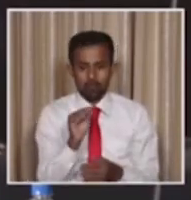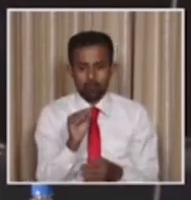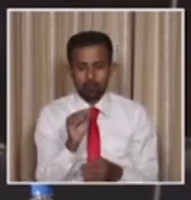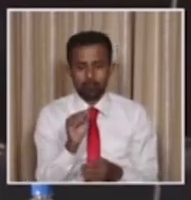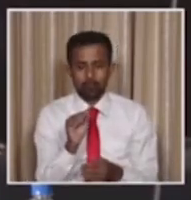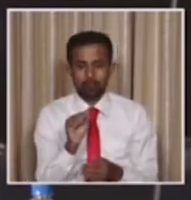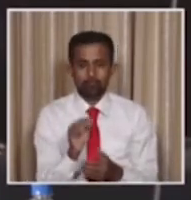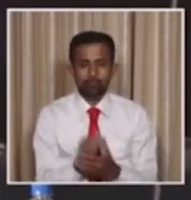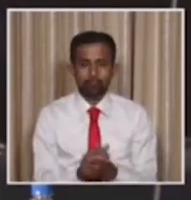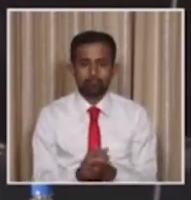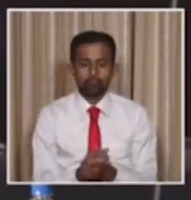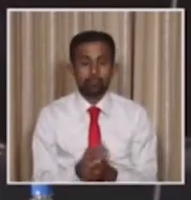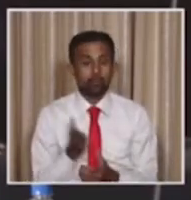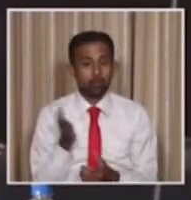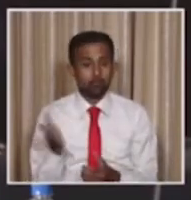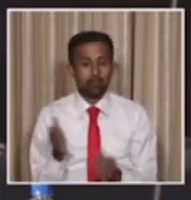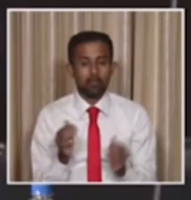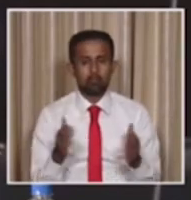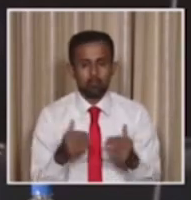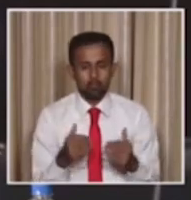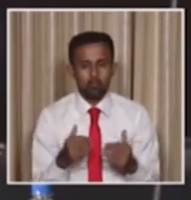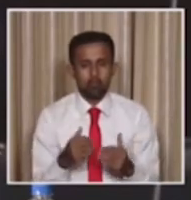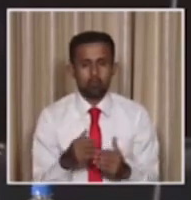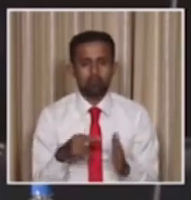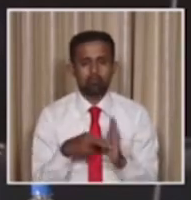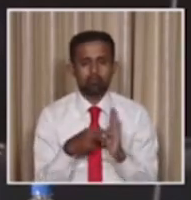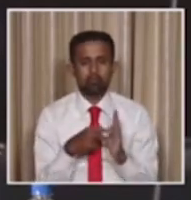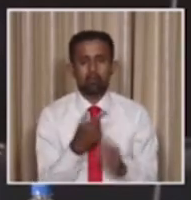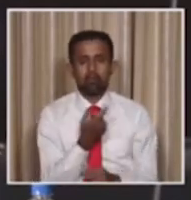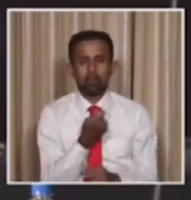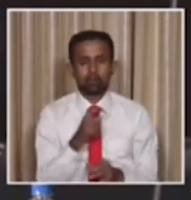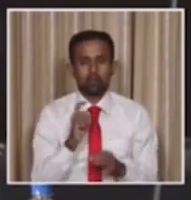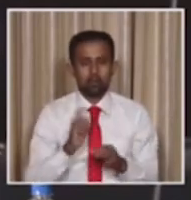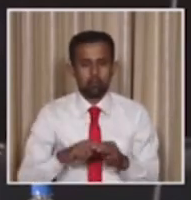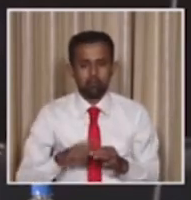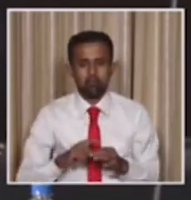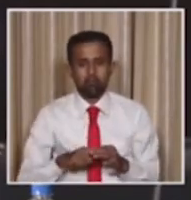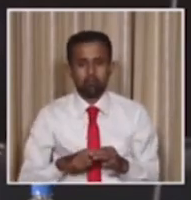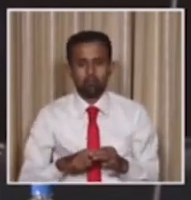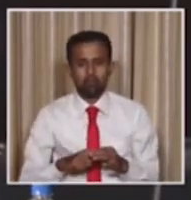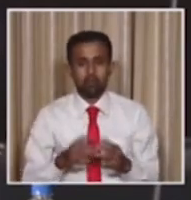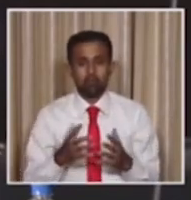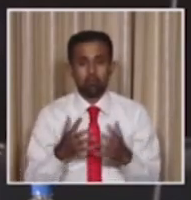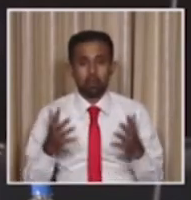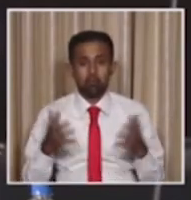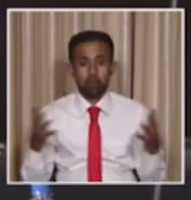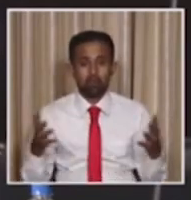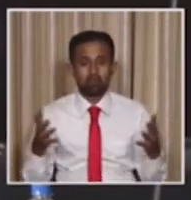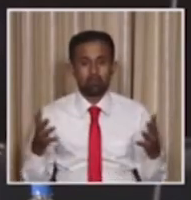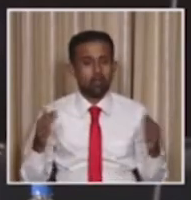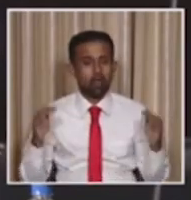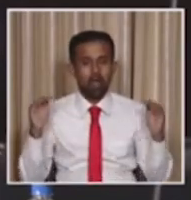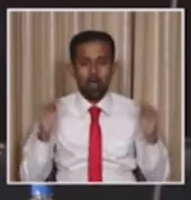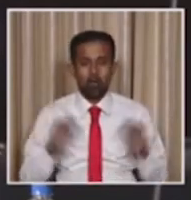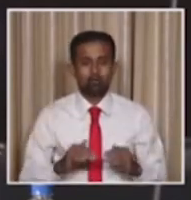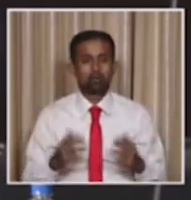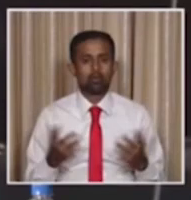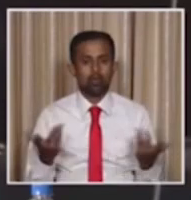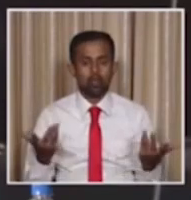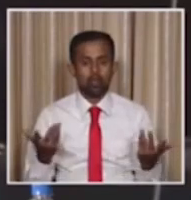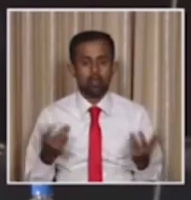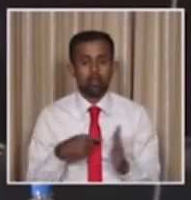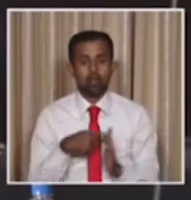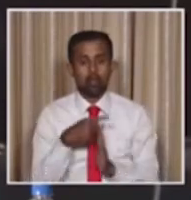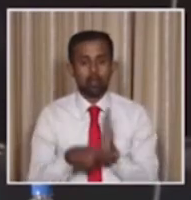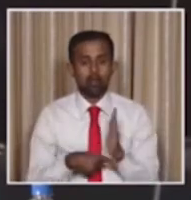நேற்றைய நாடாளுமன்ற அமர்வில் இவ்வாறு குறிப்பிட்டார். பொருளாதாரம் வளர வேண்டுமானால் நாட்டில் அமைதி நிலவ வேண்டும். அமைதி நிலவுவதற்கான